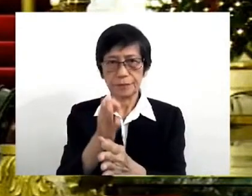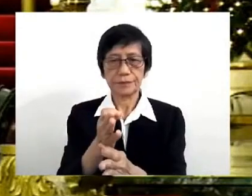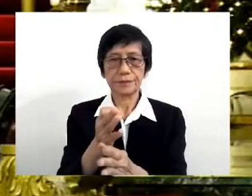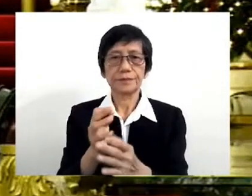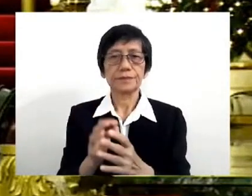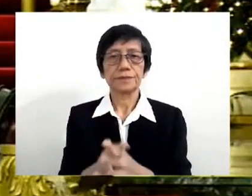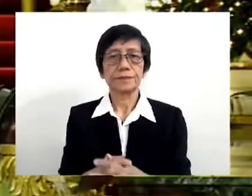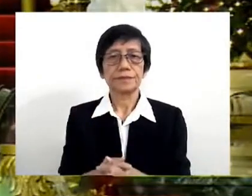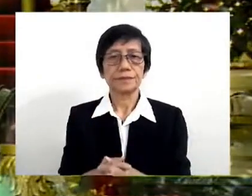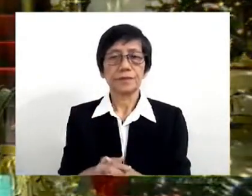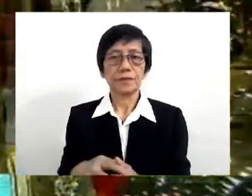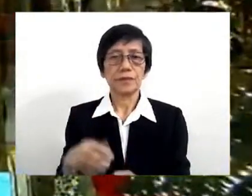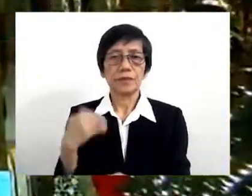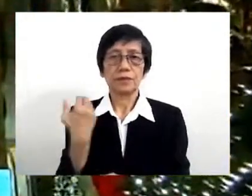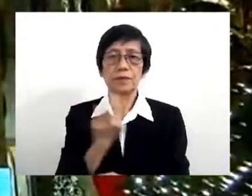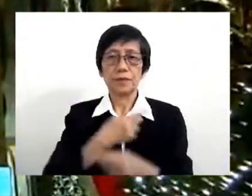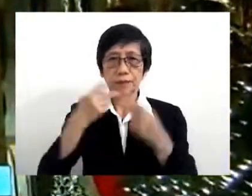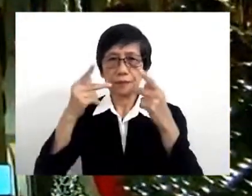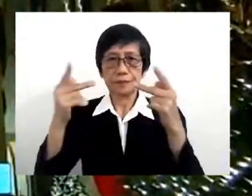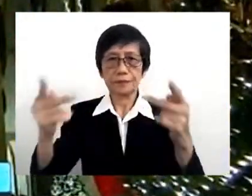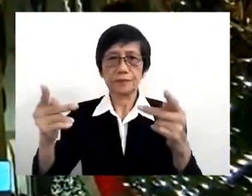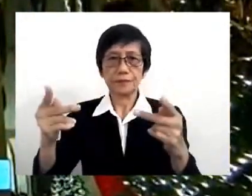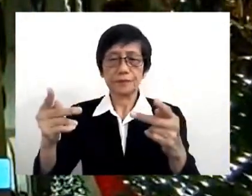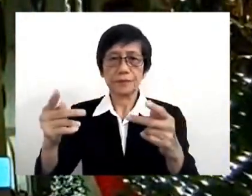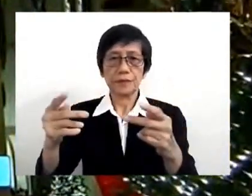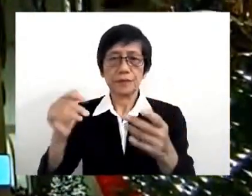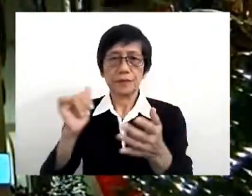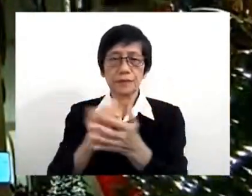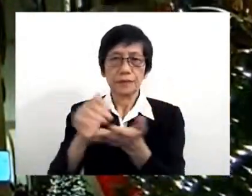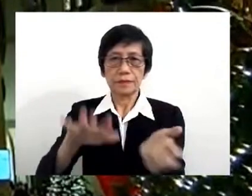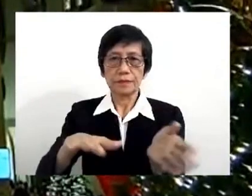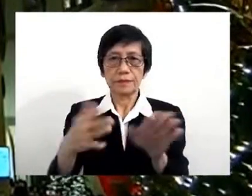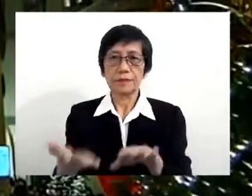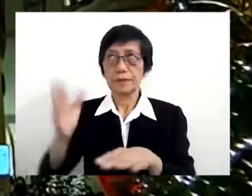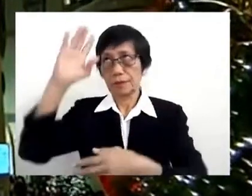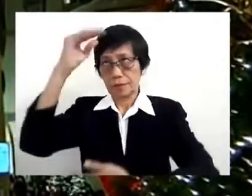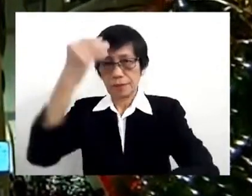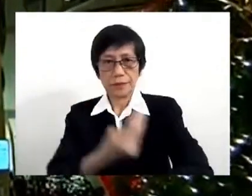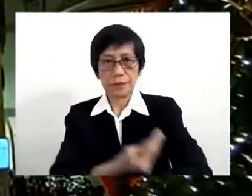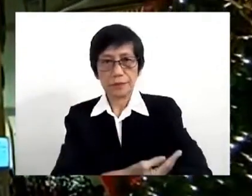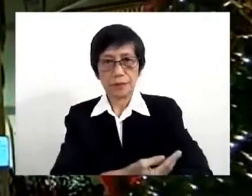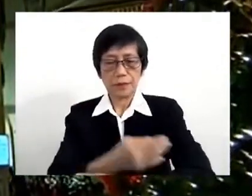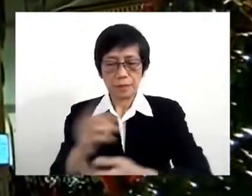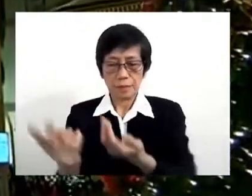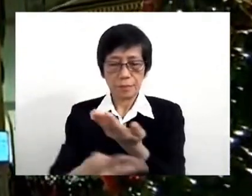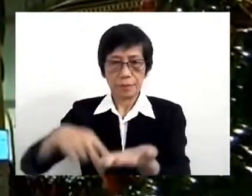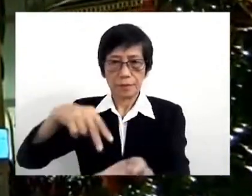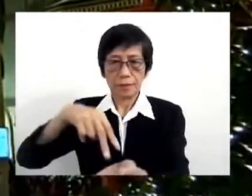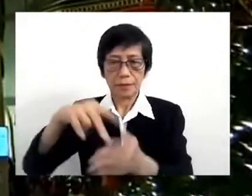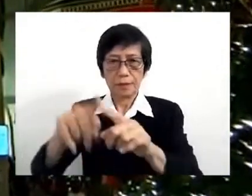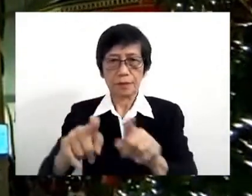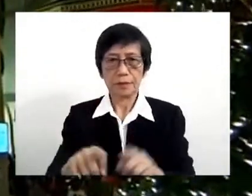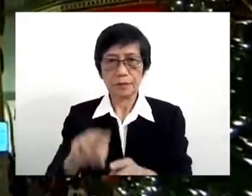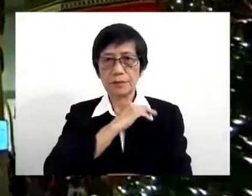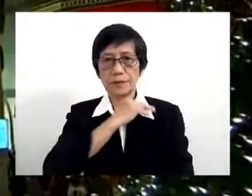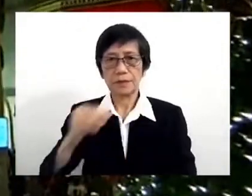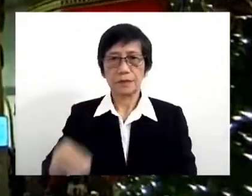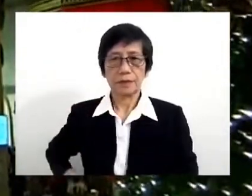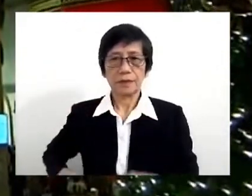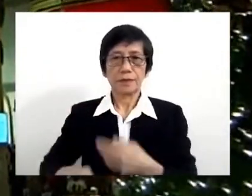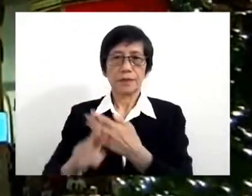Aming ipinahahayag na namatay ang iyong anak, na buhay bilang Mesiyas at magbabalik sa